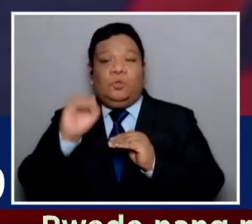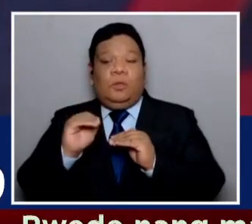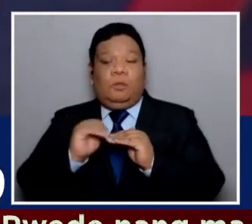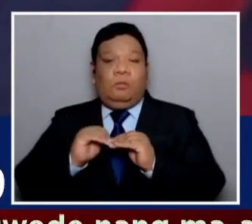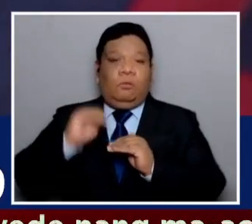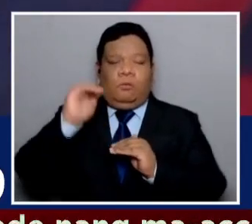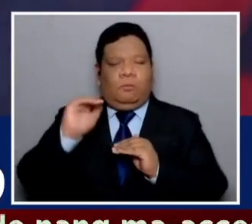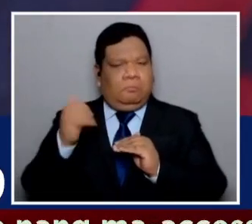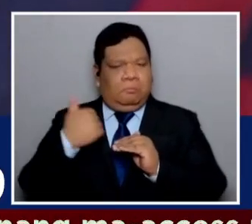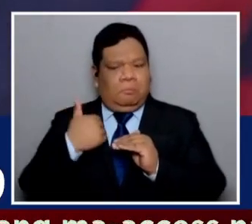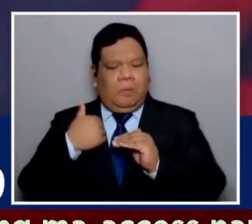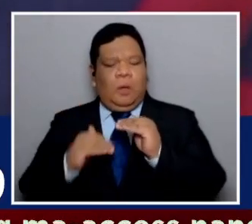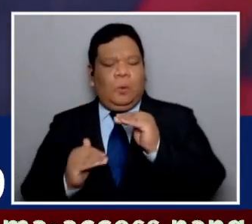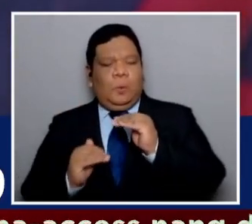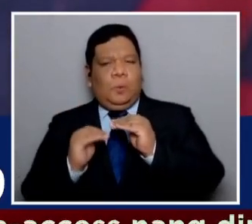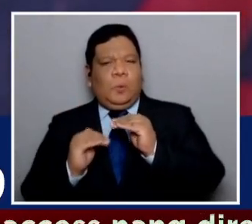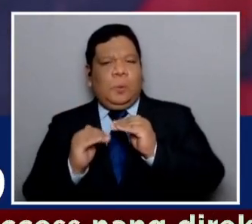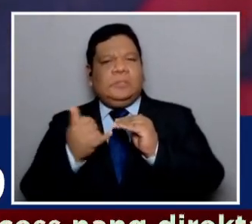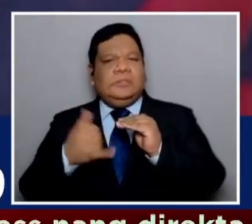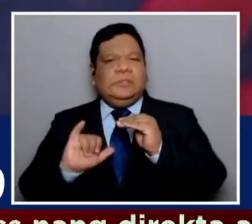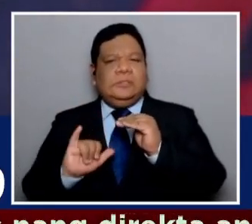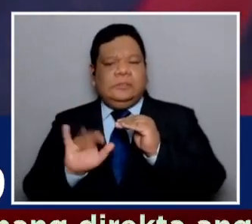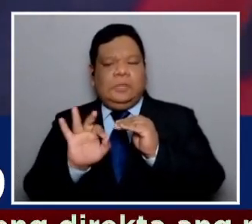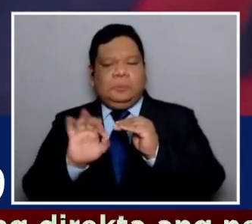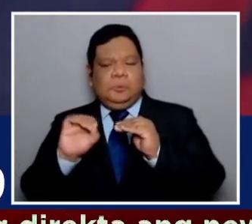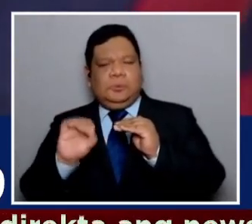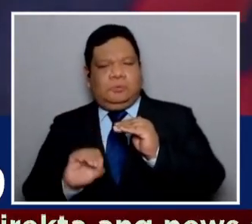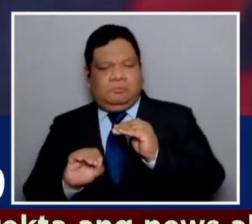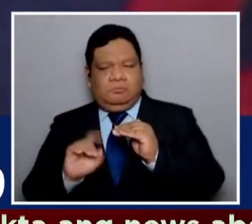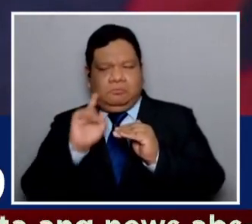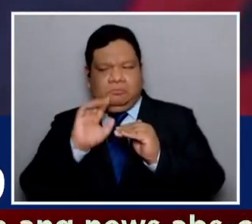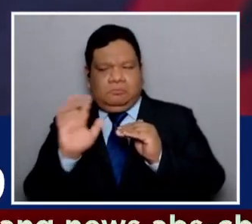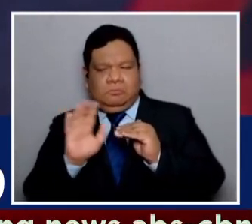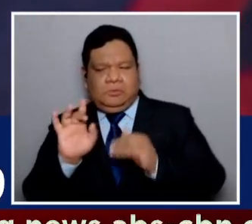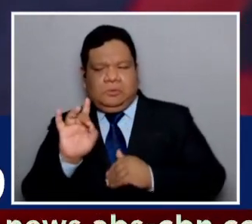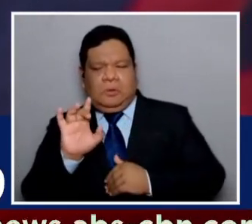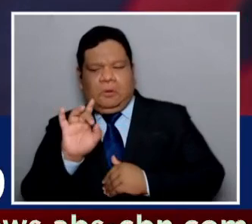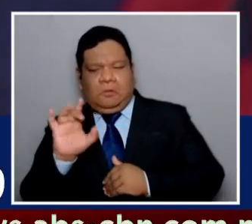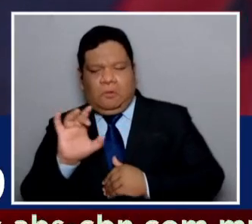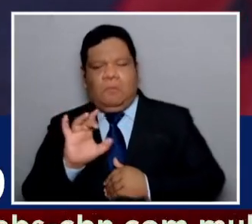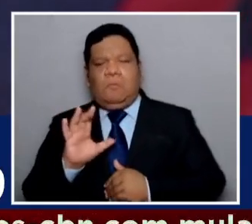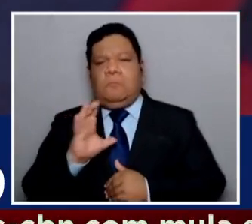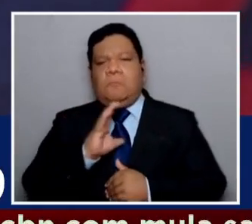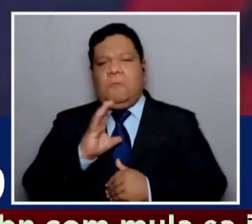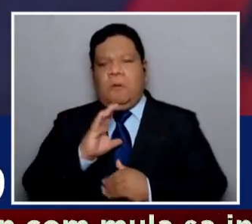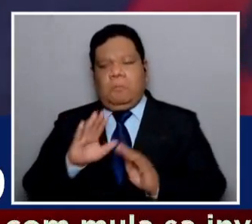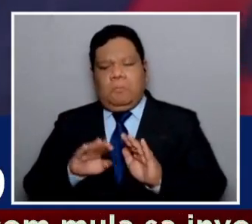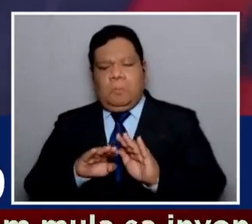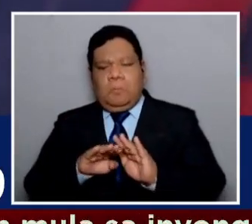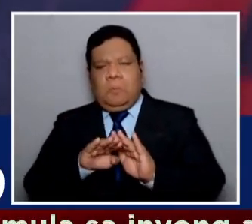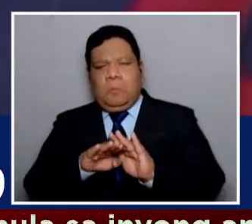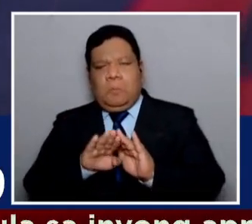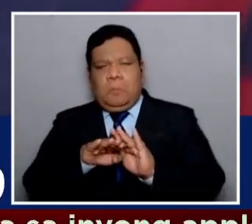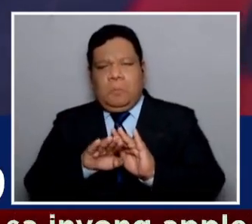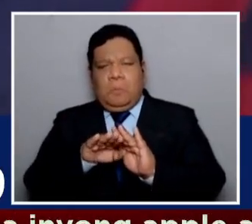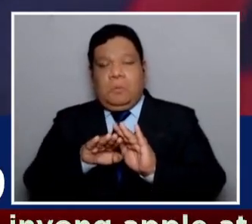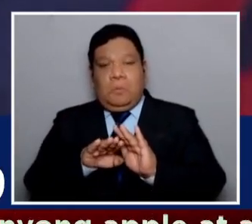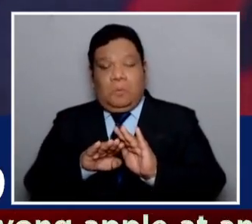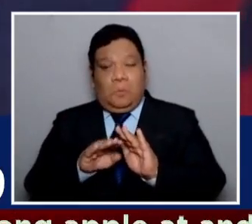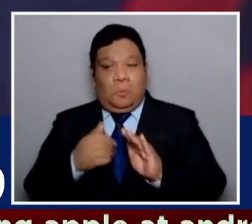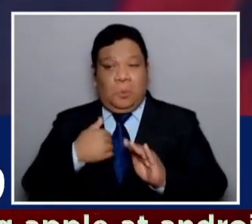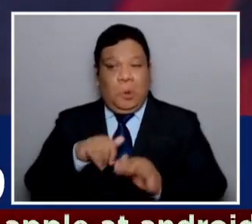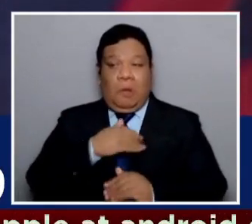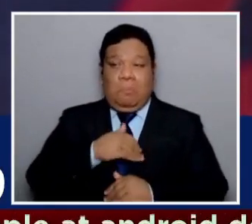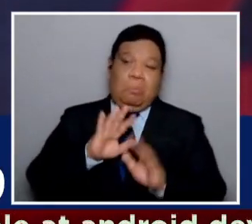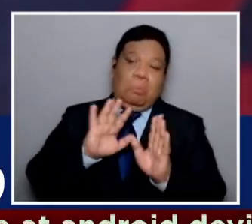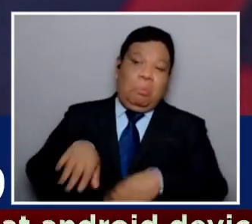cases na threshold. It is still 800 plus, nandun lang tayo sa trend na yon. Although hindi natin gustong maliitin yung numero na